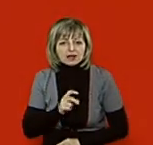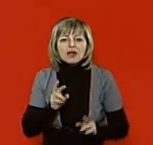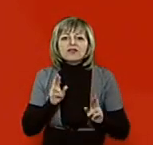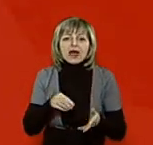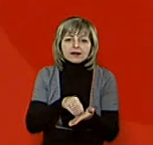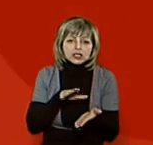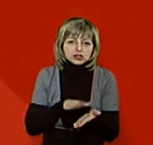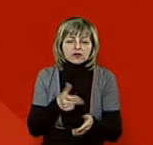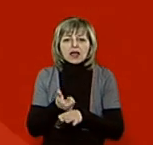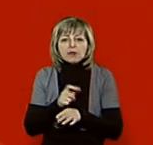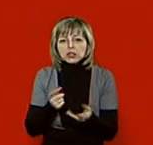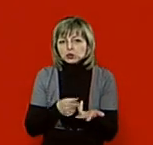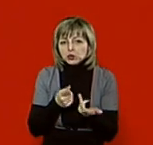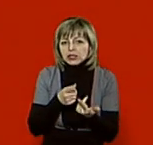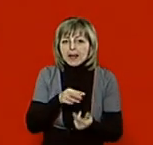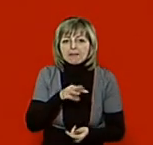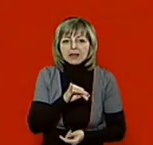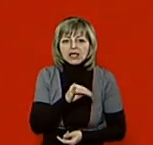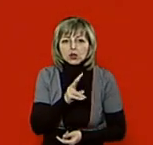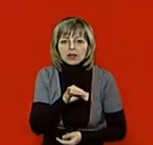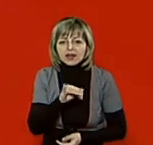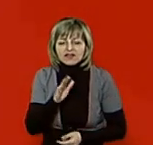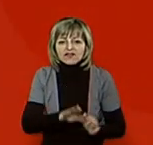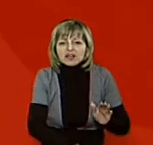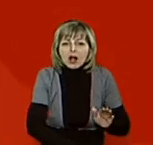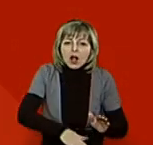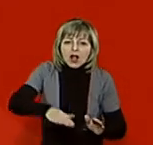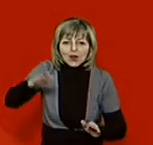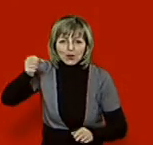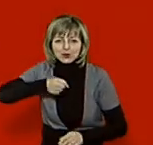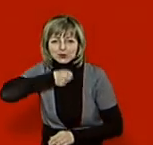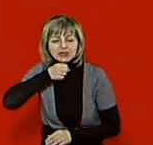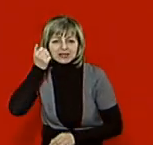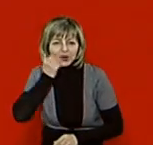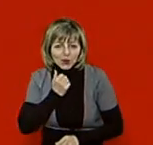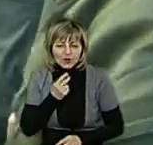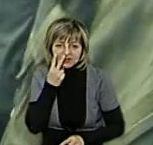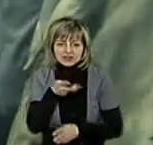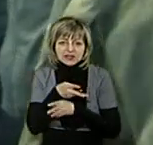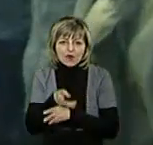Як реєстрували найбільшу кількість Миколаїв від малого до старого – далі у відео.